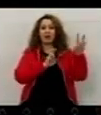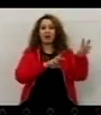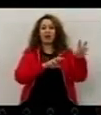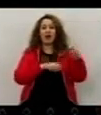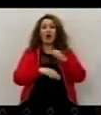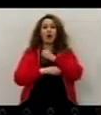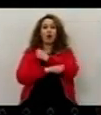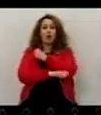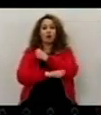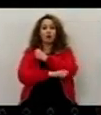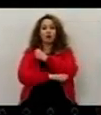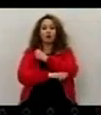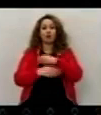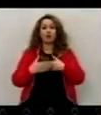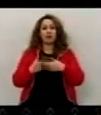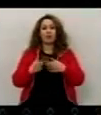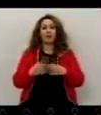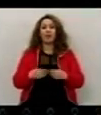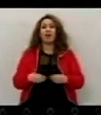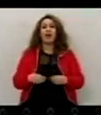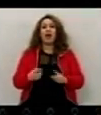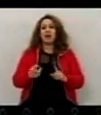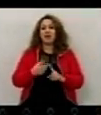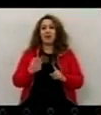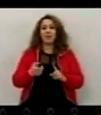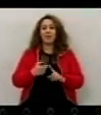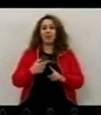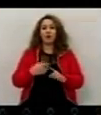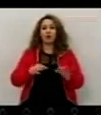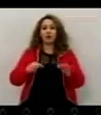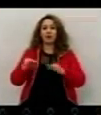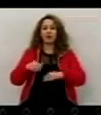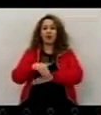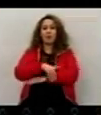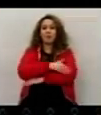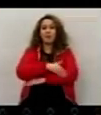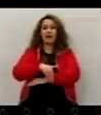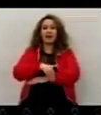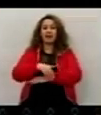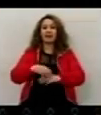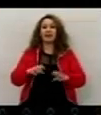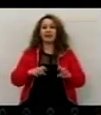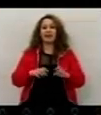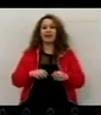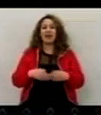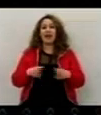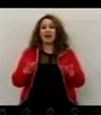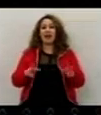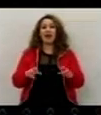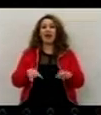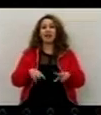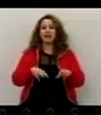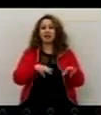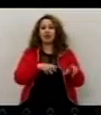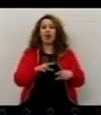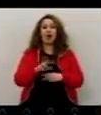الجمهورية. إعطاء الأفضلية لتنفيذ البرنامج في المناطق الحدودية. تهيئة وترقية المراعي الصحراوية.